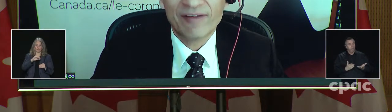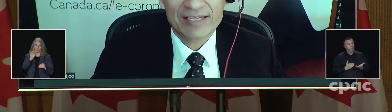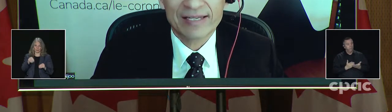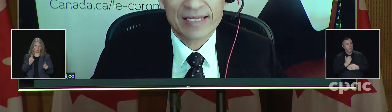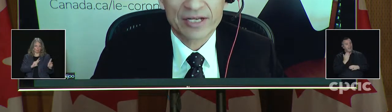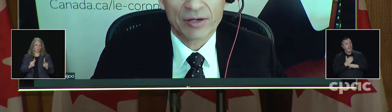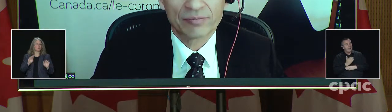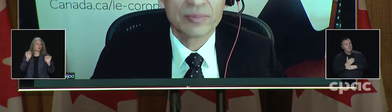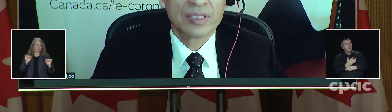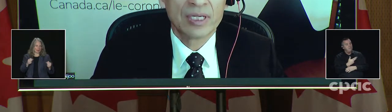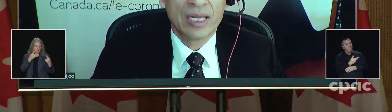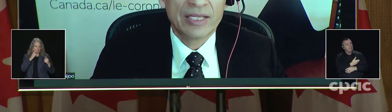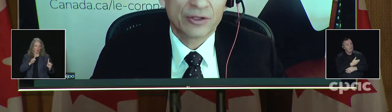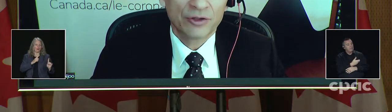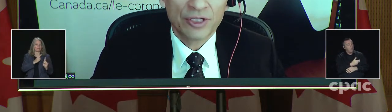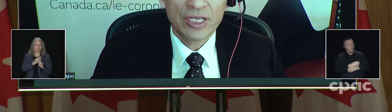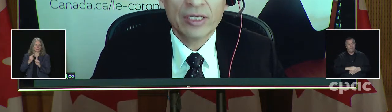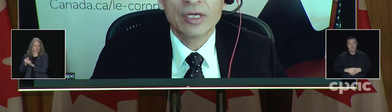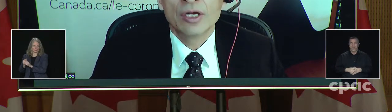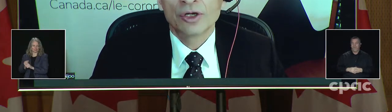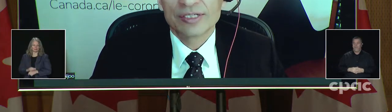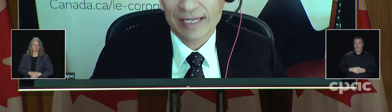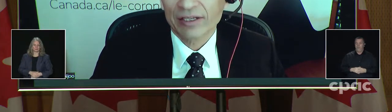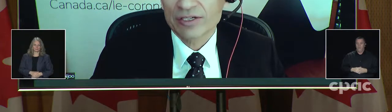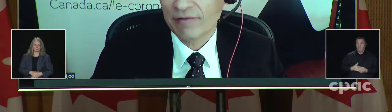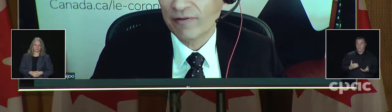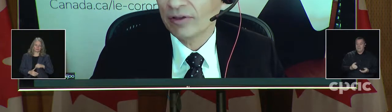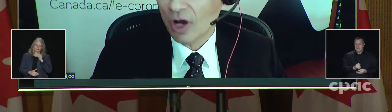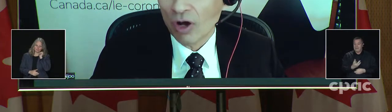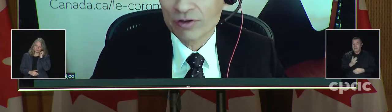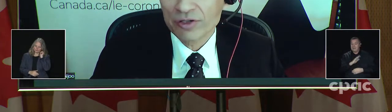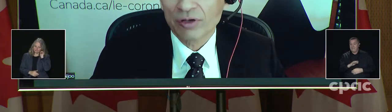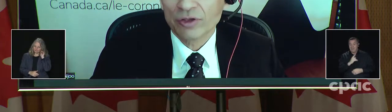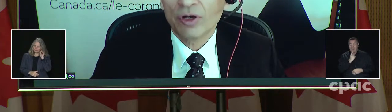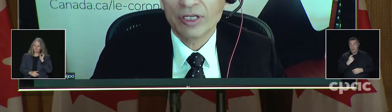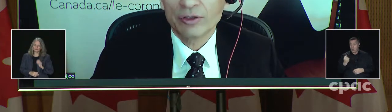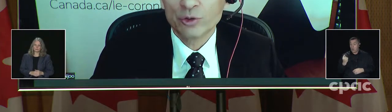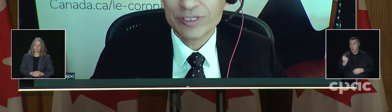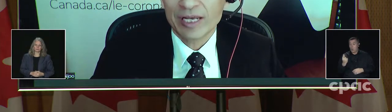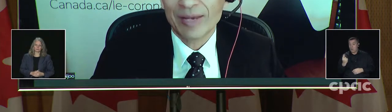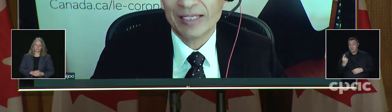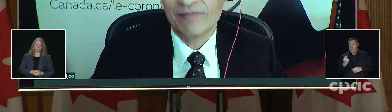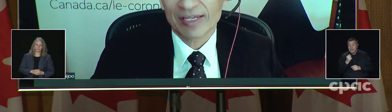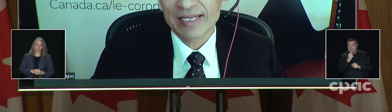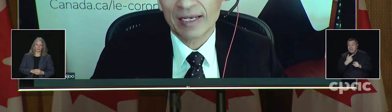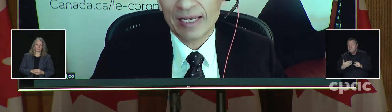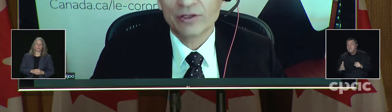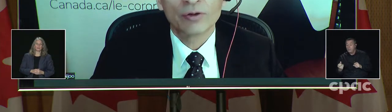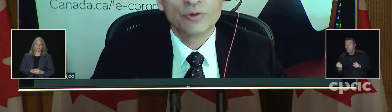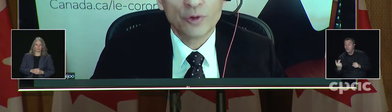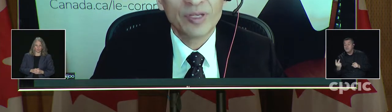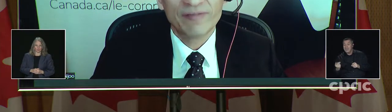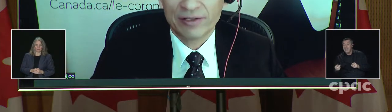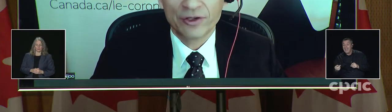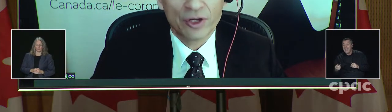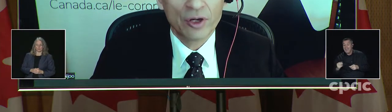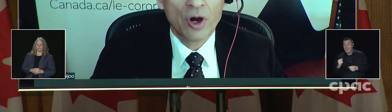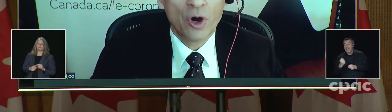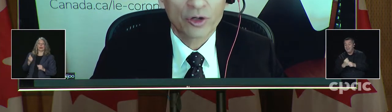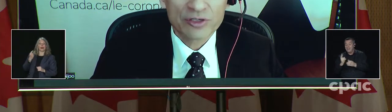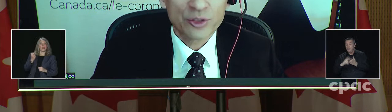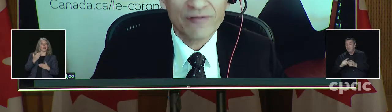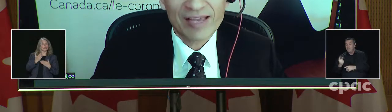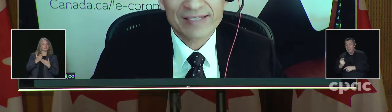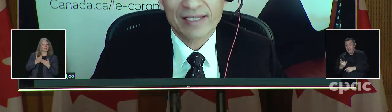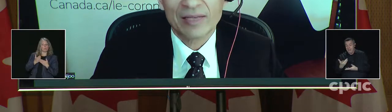à la vaccination. Étant donné que certains enfants de 11 ans dont le 12e anniversaire est en 2021